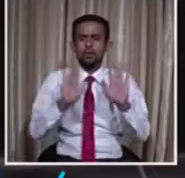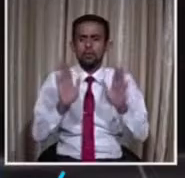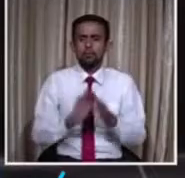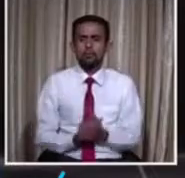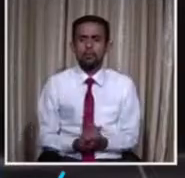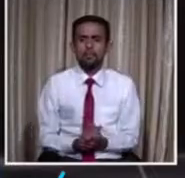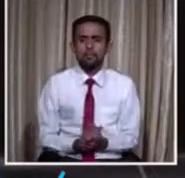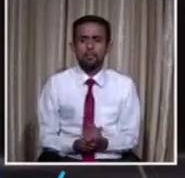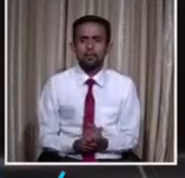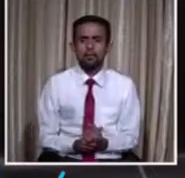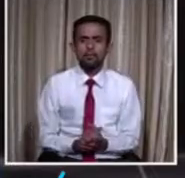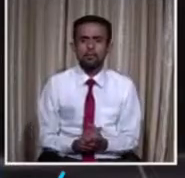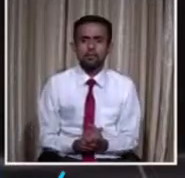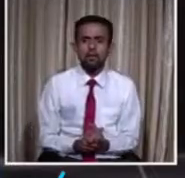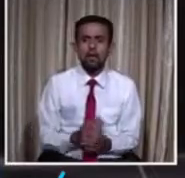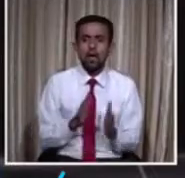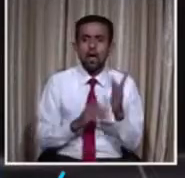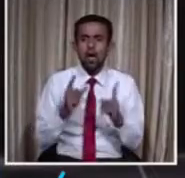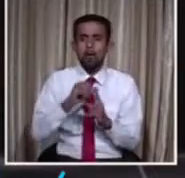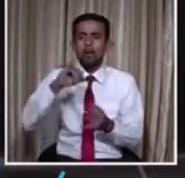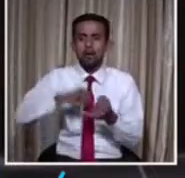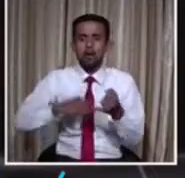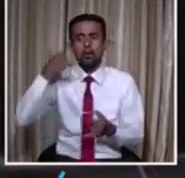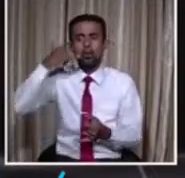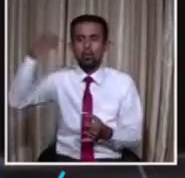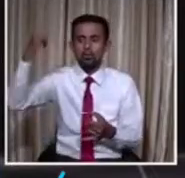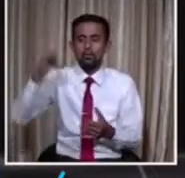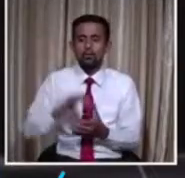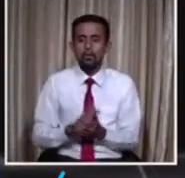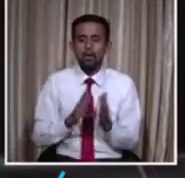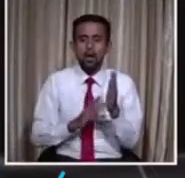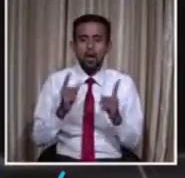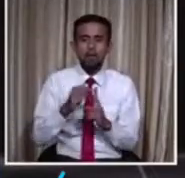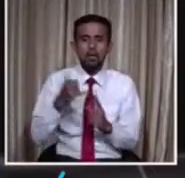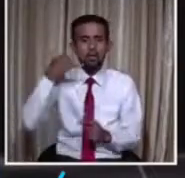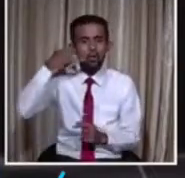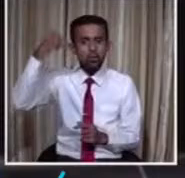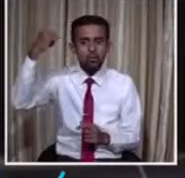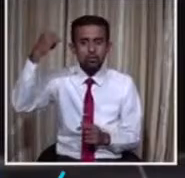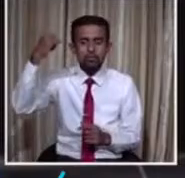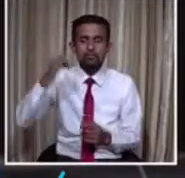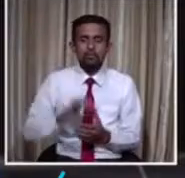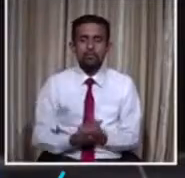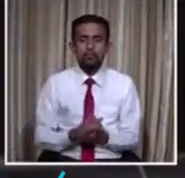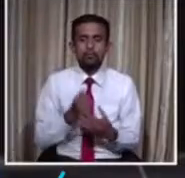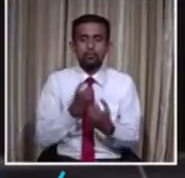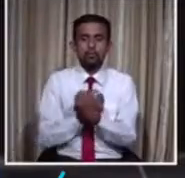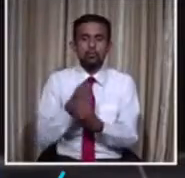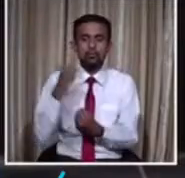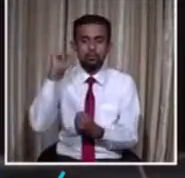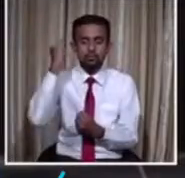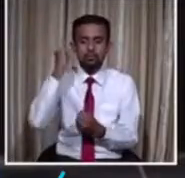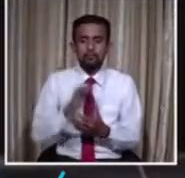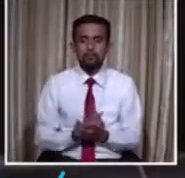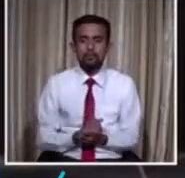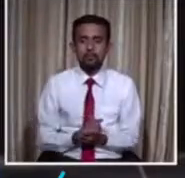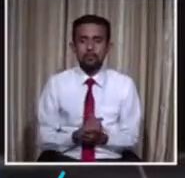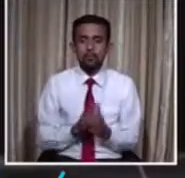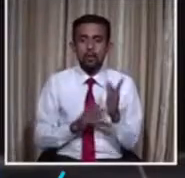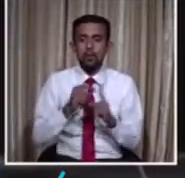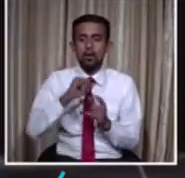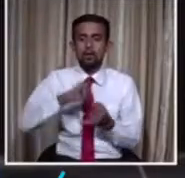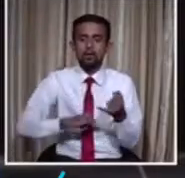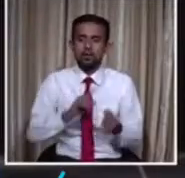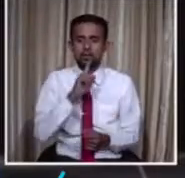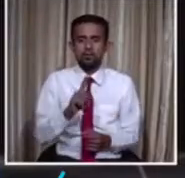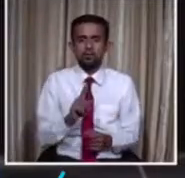ඔයා අමාත්‍යංශ ලේකම්ට කතා කරන්න. ඒක අපේ අමාත්‍යංශ ලේකම්ට කතා කරනවා නියෝජ්‍ය පොලිස් වල දේශබන්දු වෙන්නකෝ. අමාත්‍යංශ ලේකනුත්